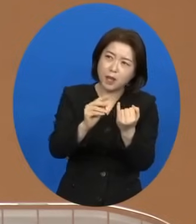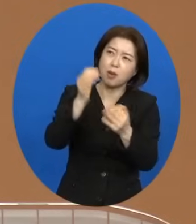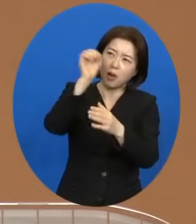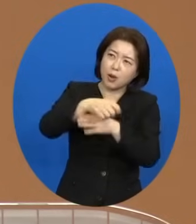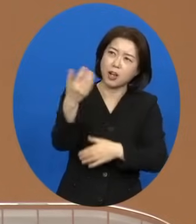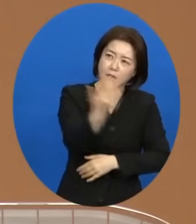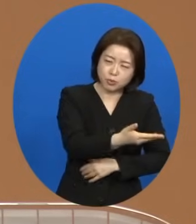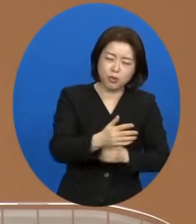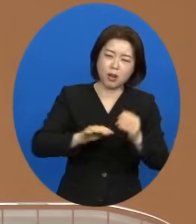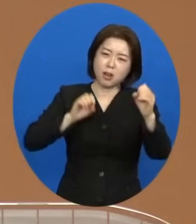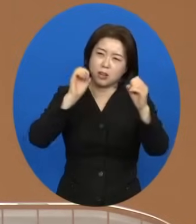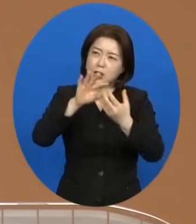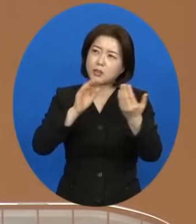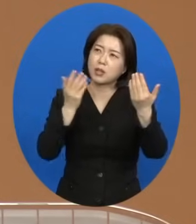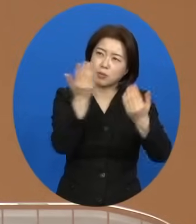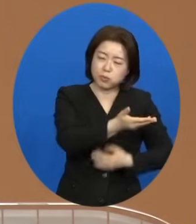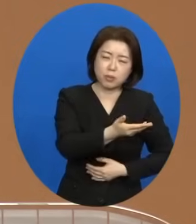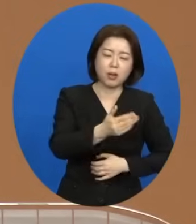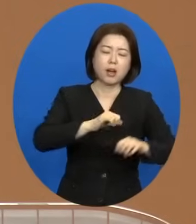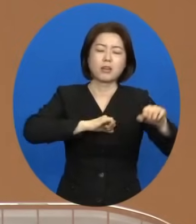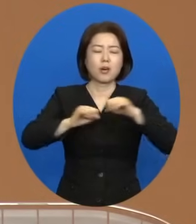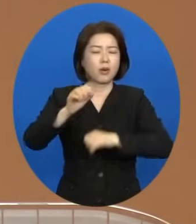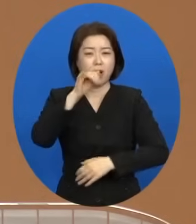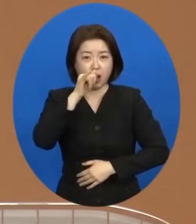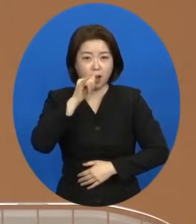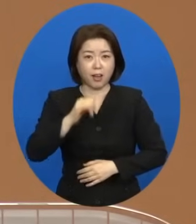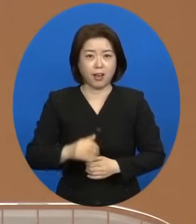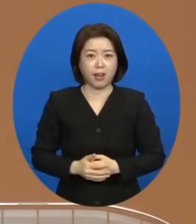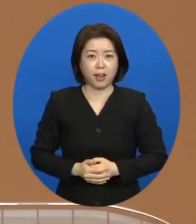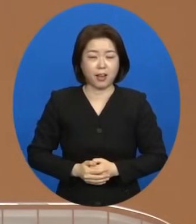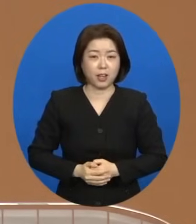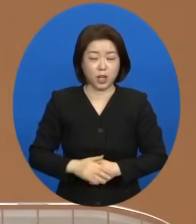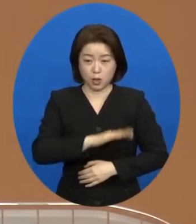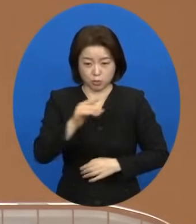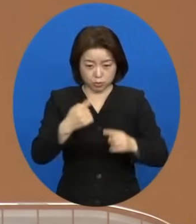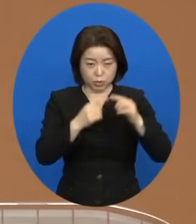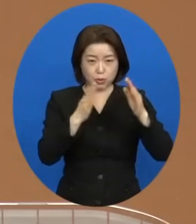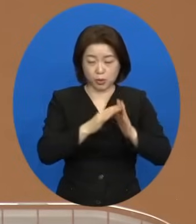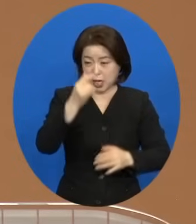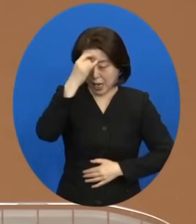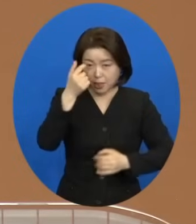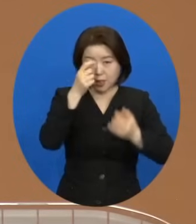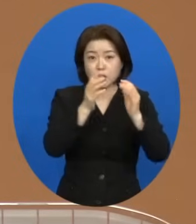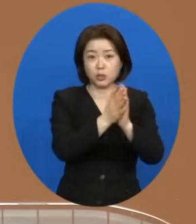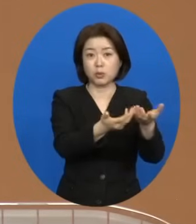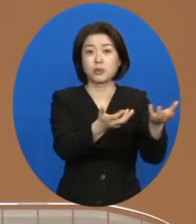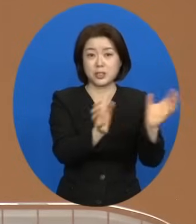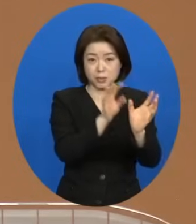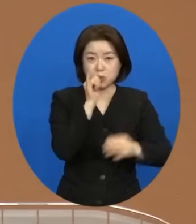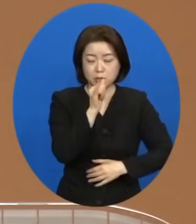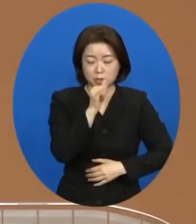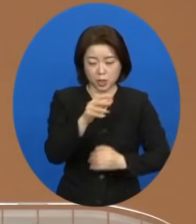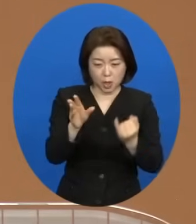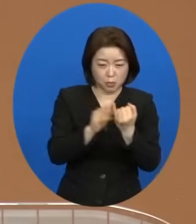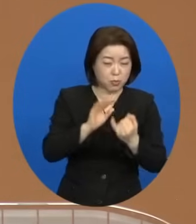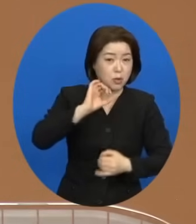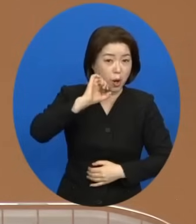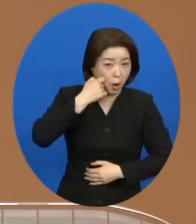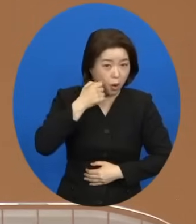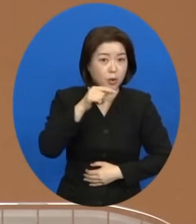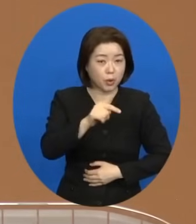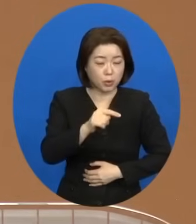응답하여 주셔서 역사 하시는구나 우리 교회에 한나 기도 팀이라고 있습니다 불림 난임 부부를